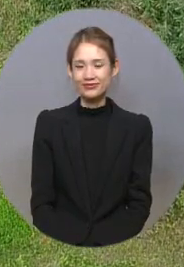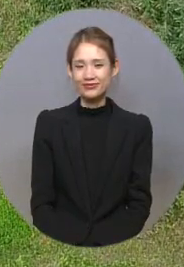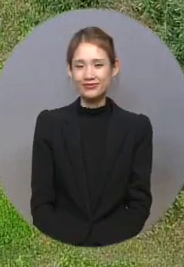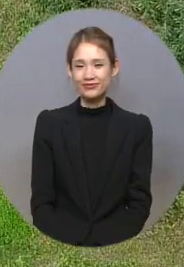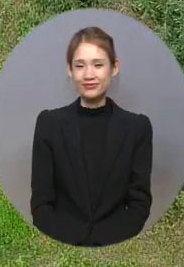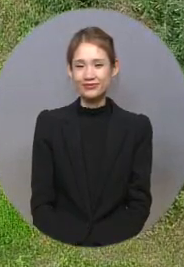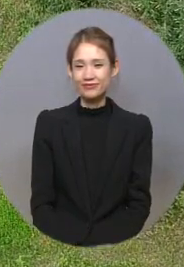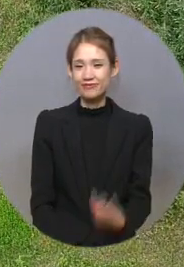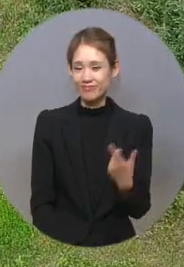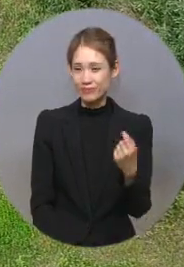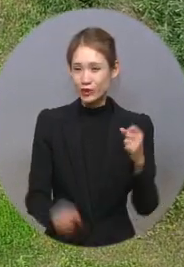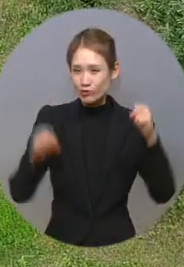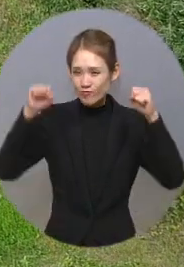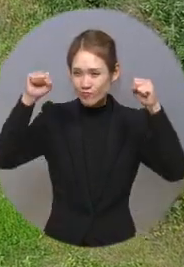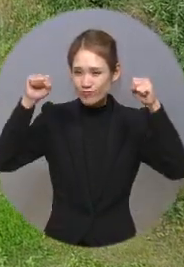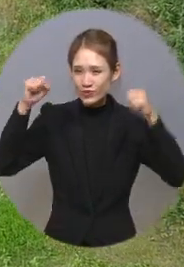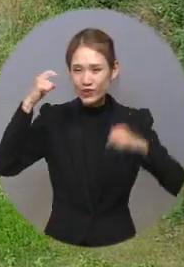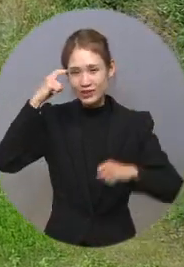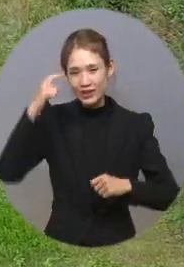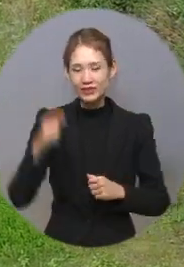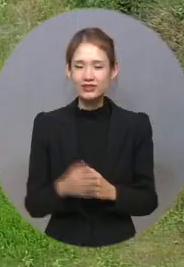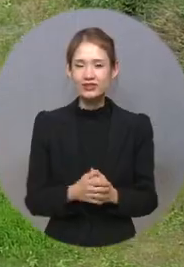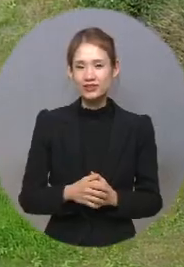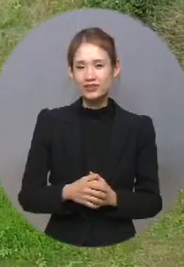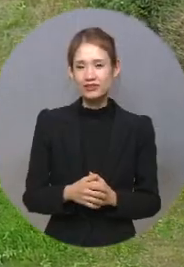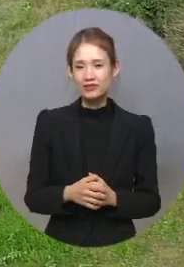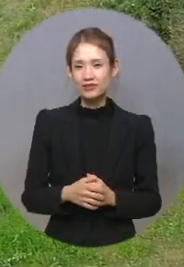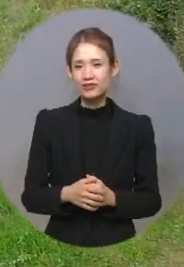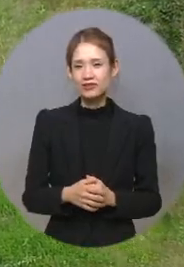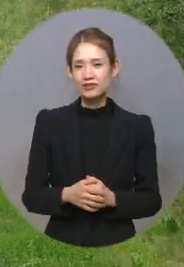이 또한 운동이라 생각하면 되지. 슝.